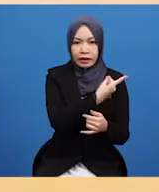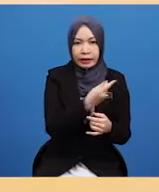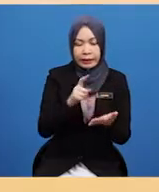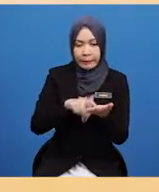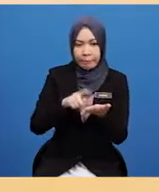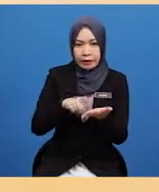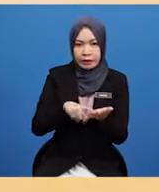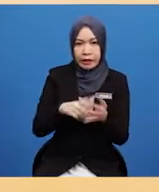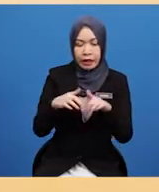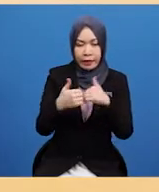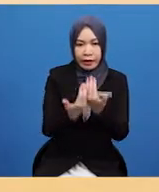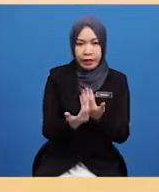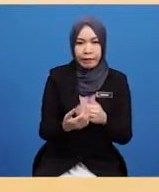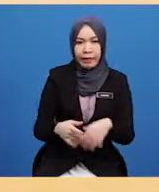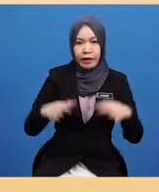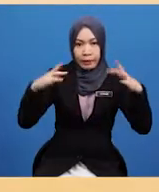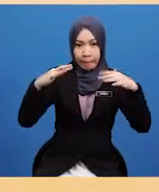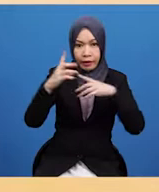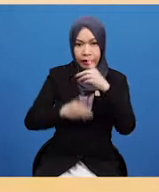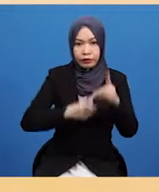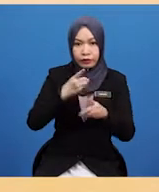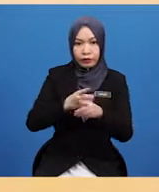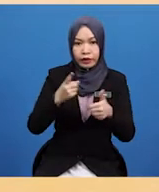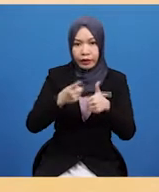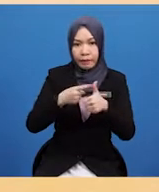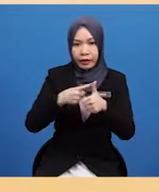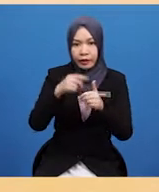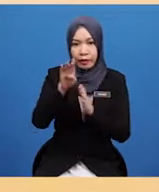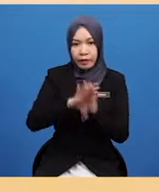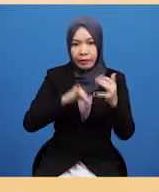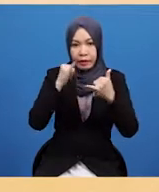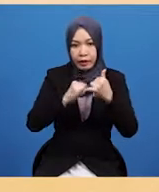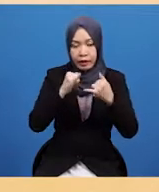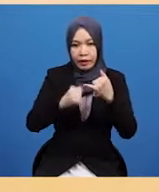pula bagaimana Perang Dunia Pertama berakhir.